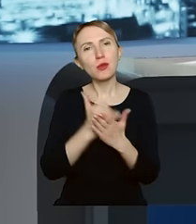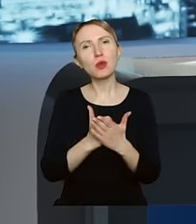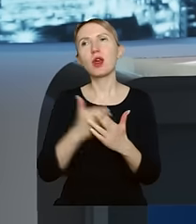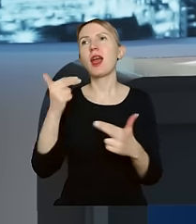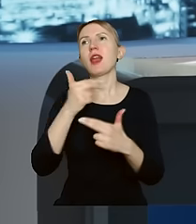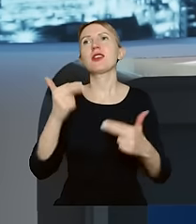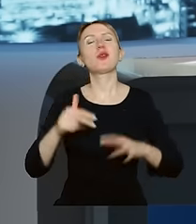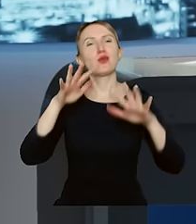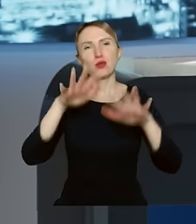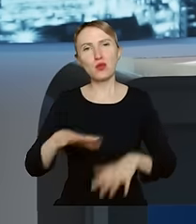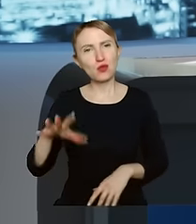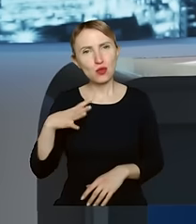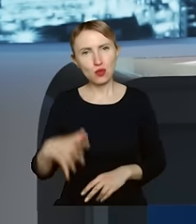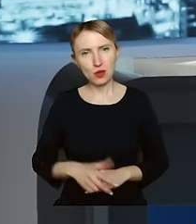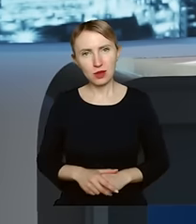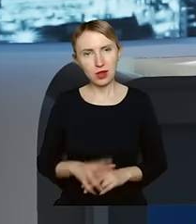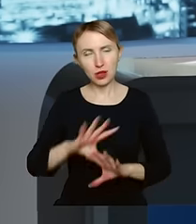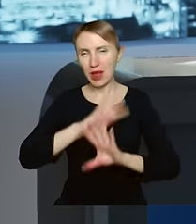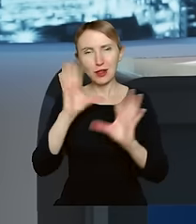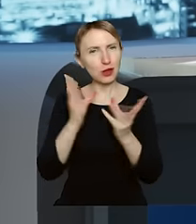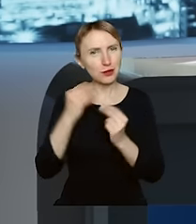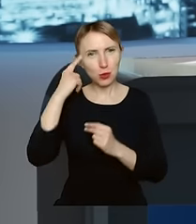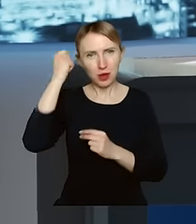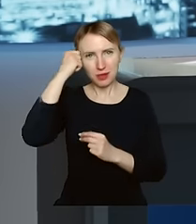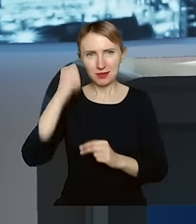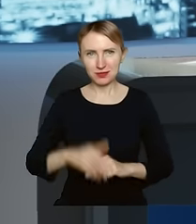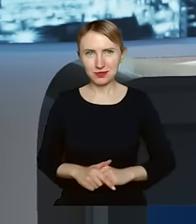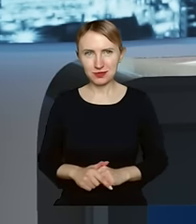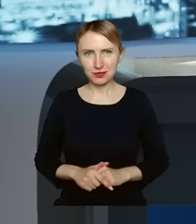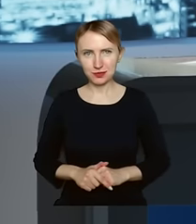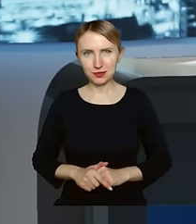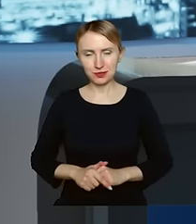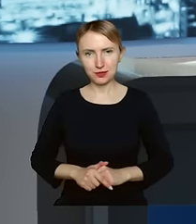było dużo i nie wszystko jednak człowiek tak...